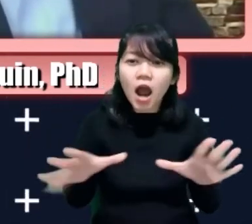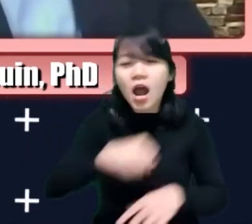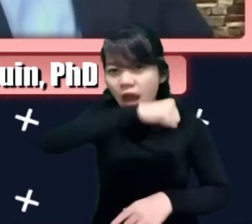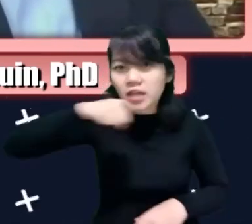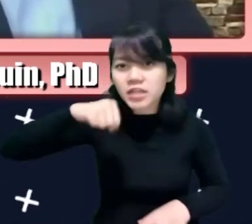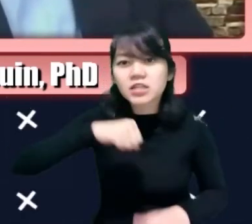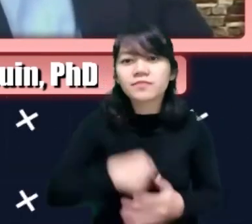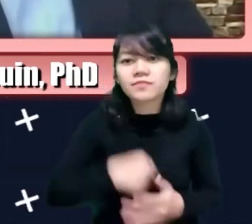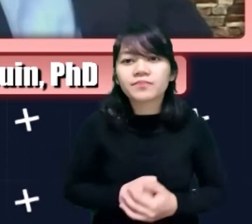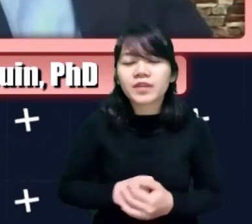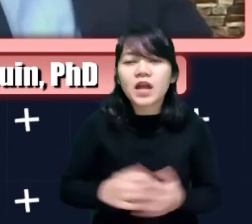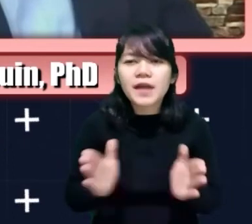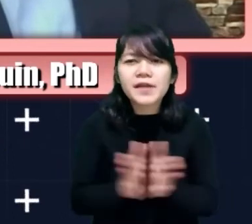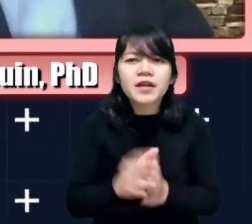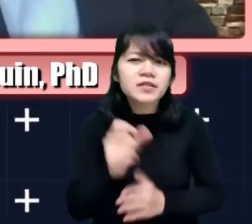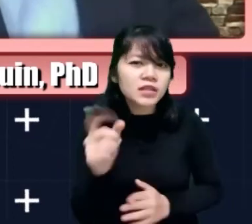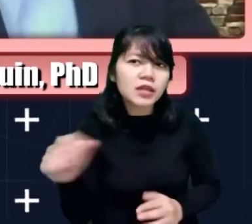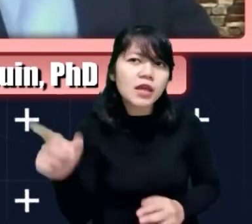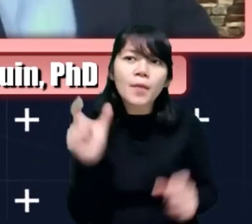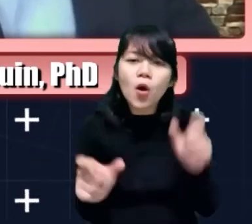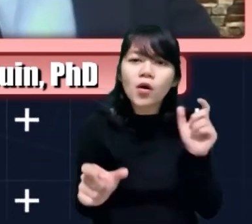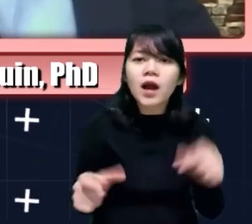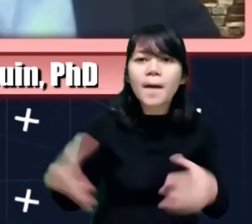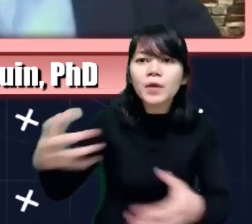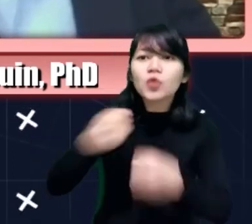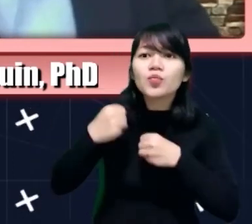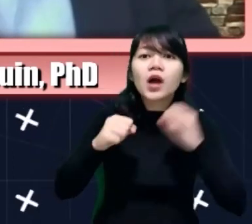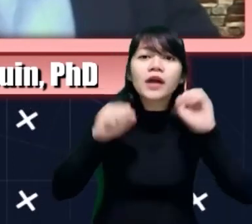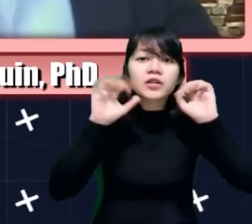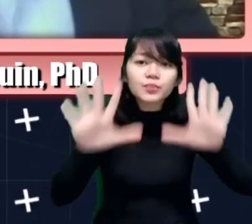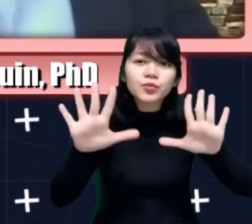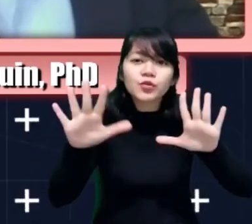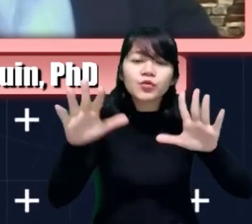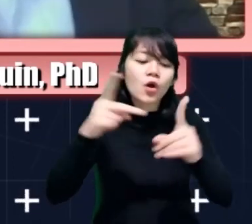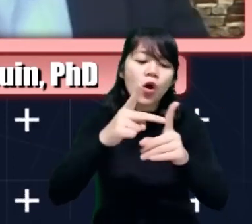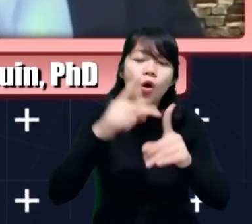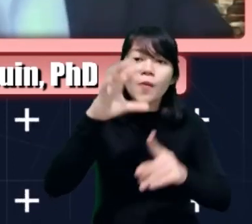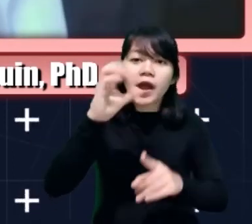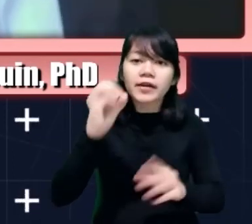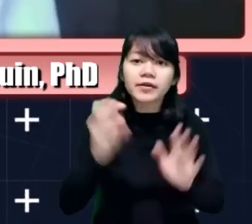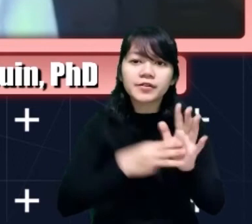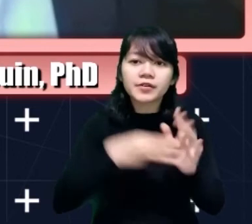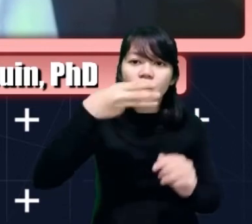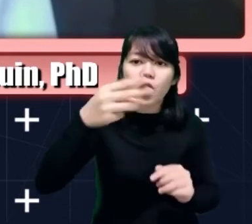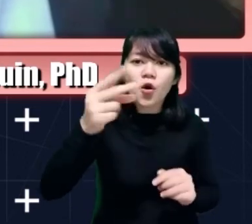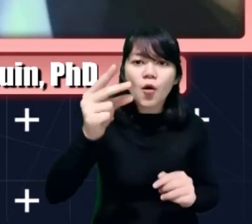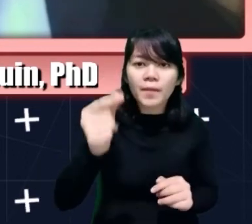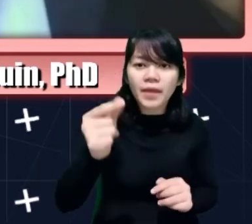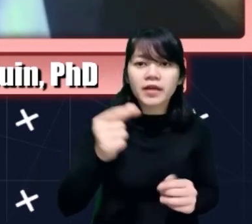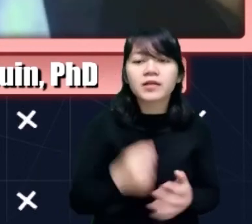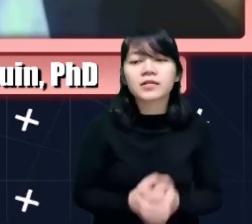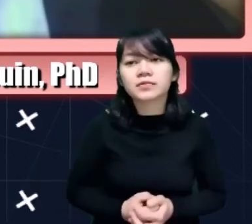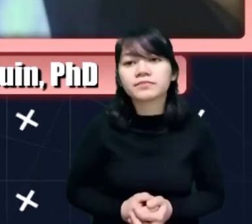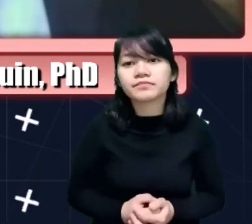orang sedikit-dikitnya mengumpulkan 10 homer, padahal waktu mana, Tuhan katakan mana 1 homer.